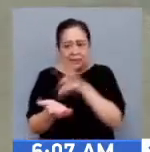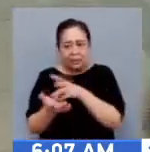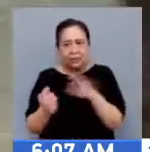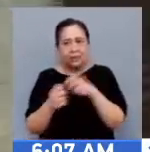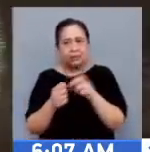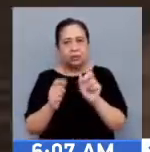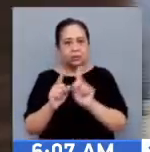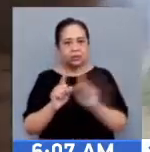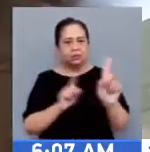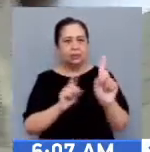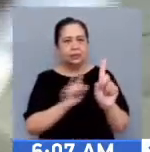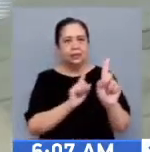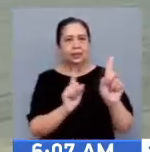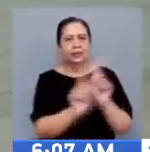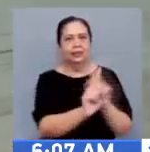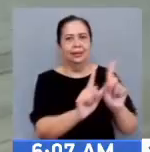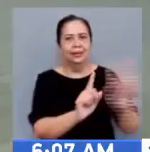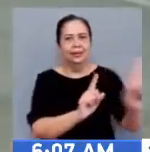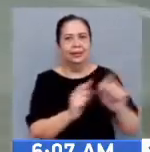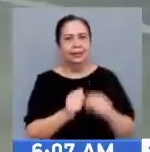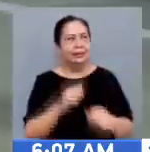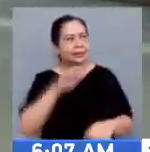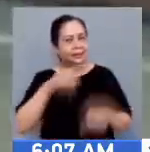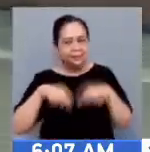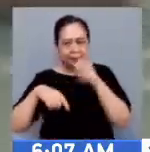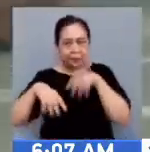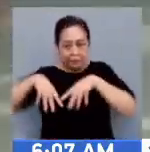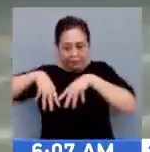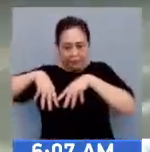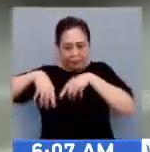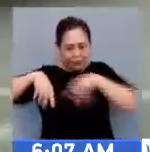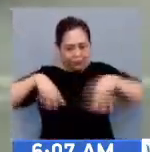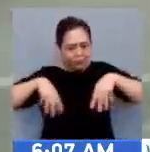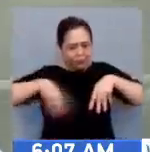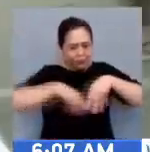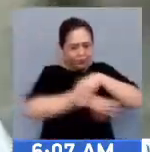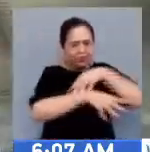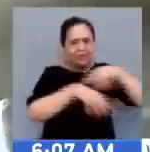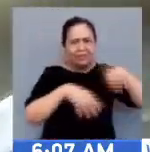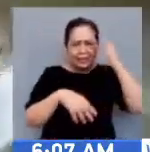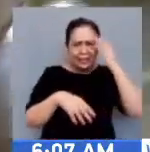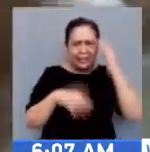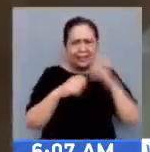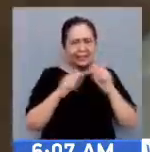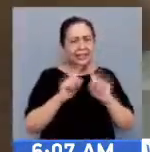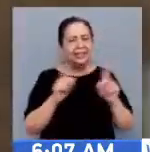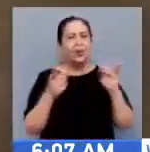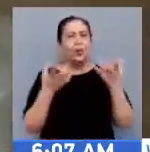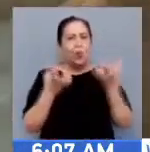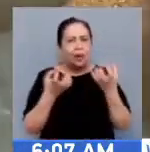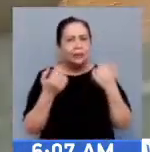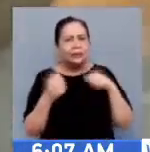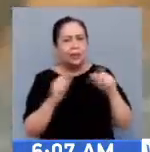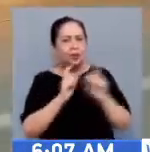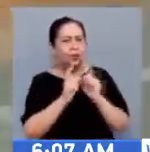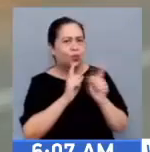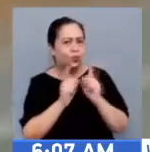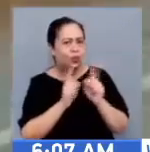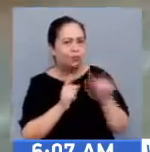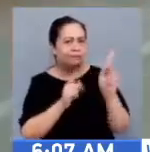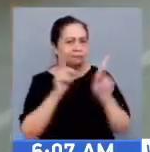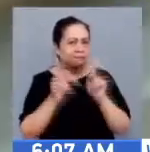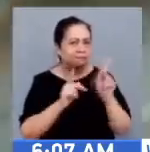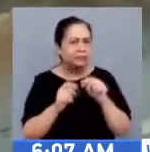nila, no, yung mga ibang pasahero para makasakay lang. At ito nga ho, no, gusto natin ngayon makakausap lamang, sir, excuse